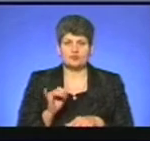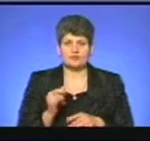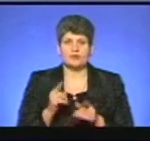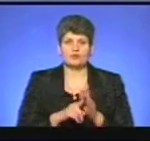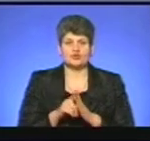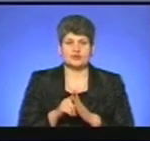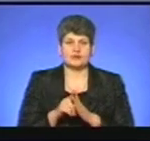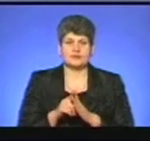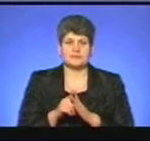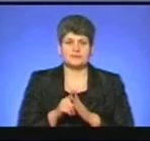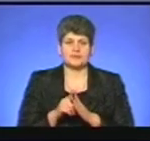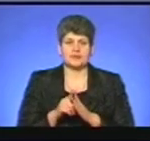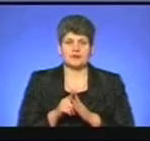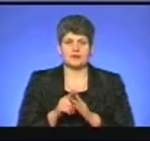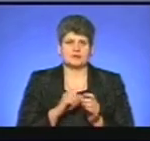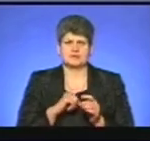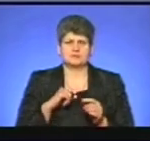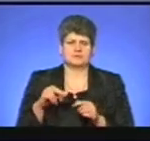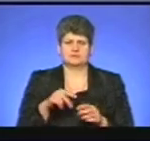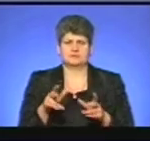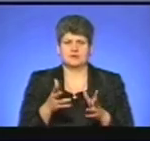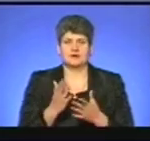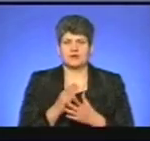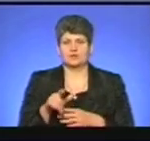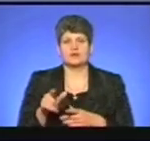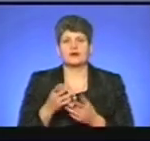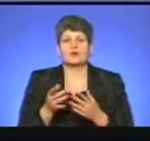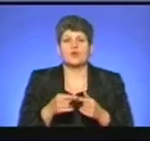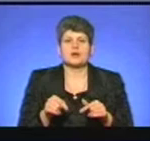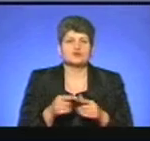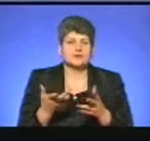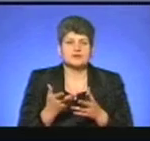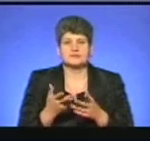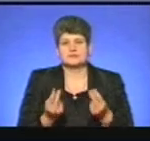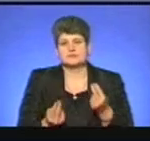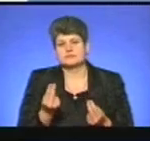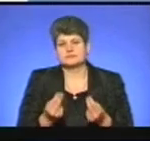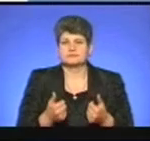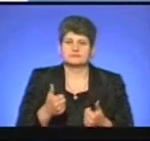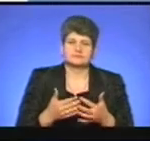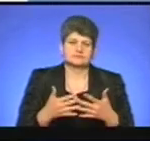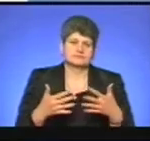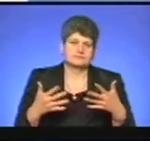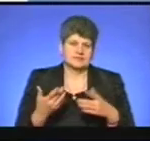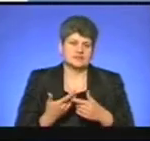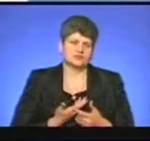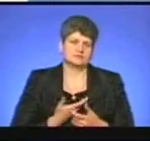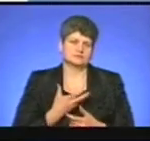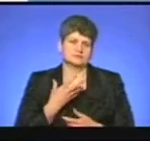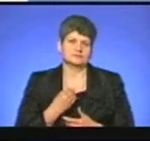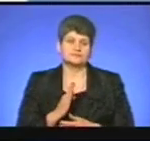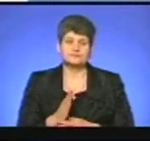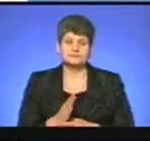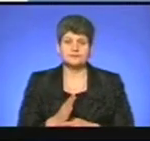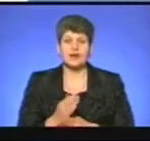мігрувати самостійно. А так їх можна якось трошки організувати. Так, якось їх організувати в якісь забави, в якісь конкурси. Тобто можна це живіше зробити. Про програму